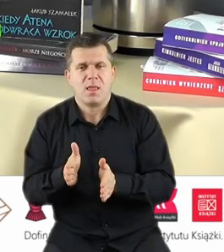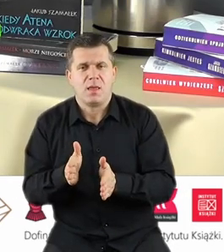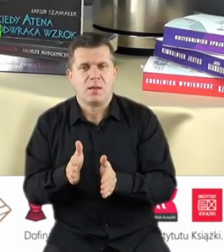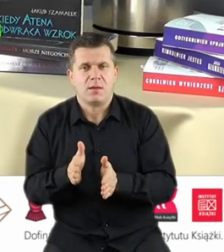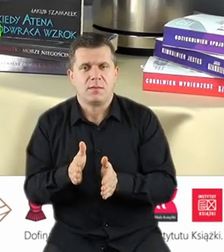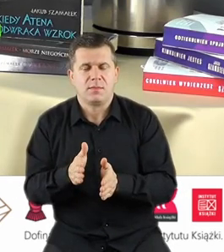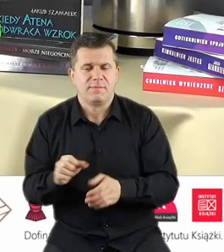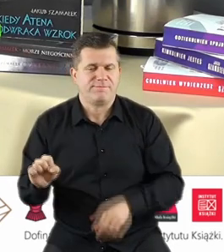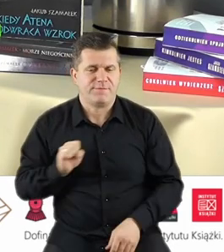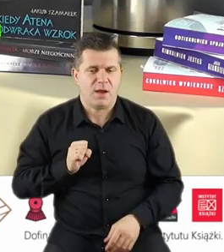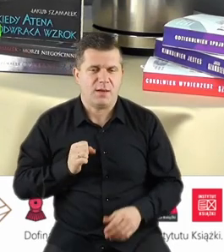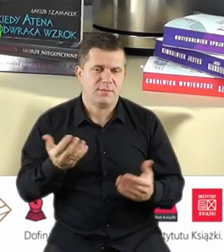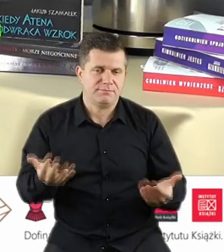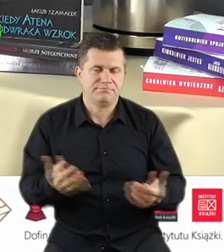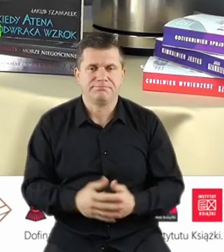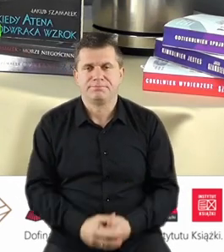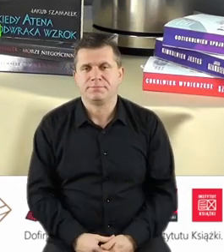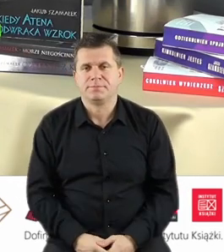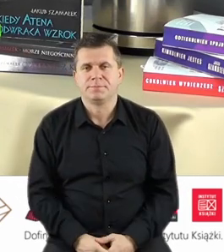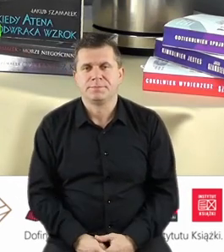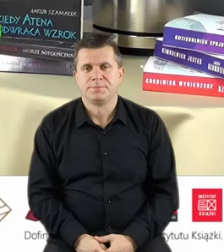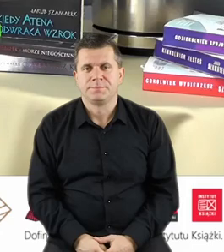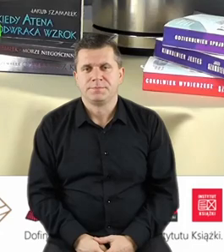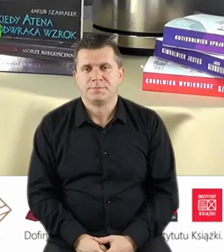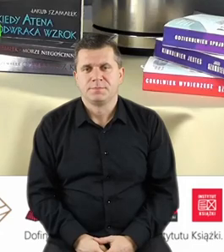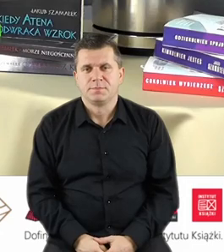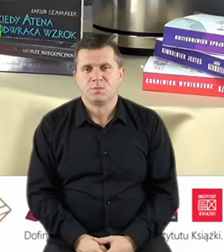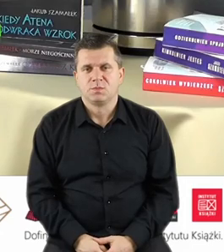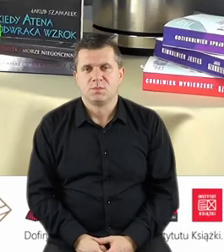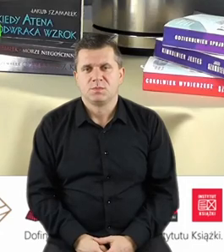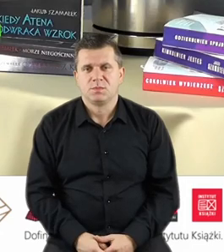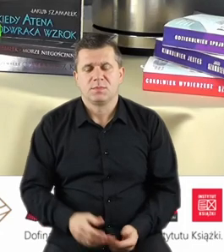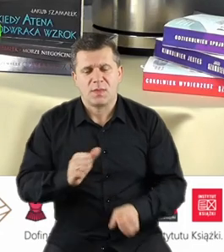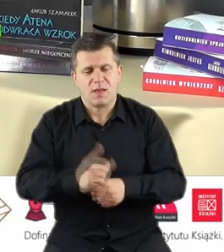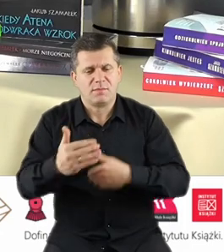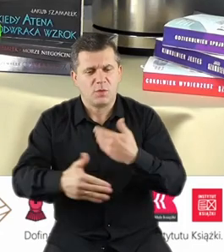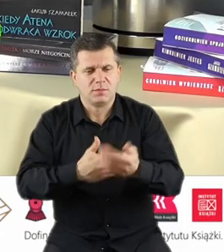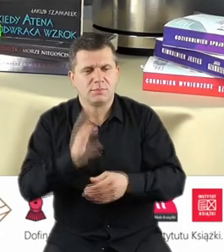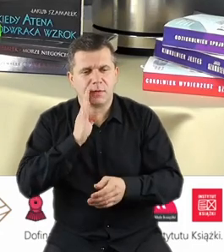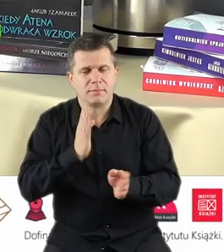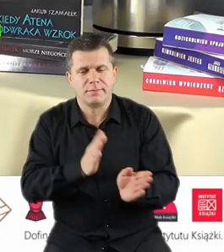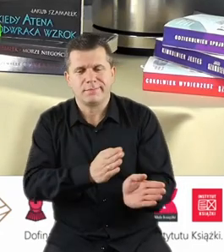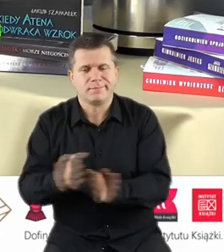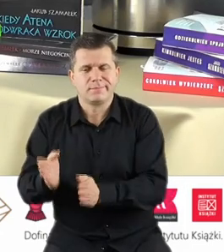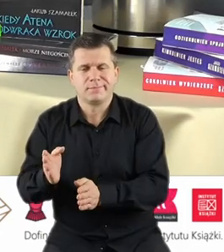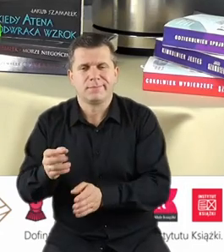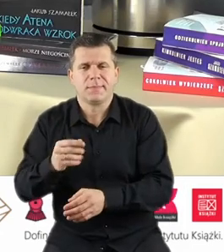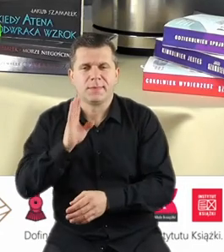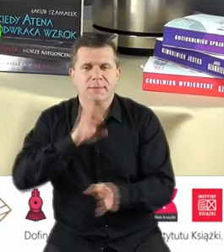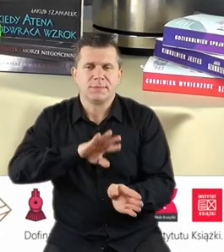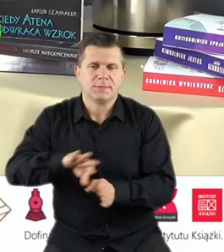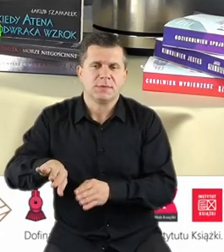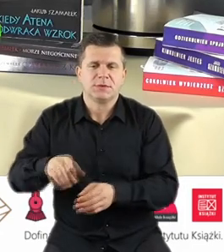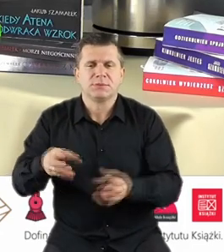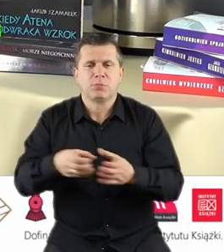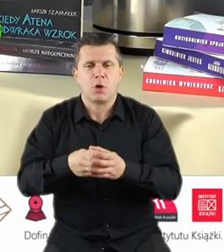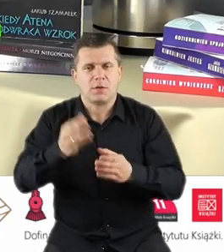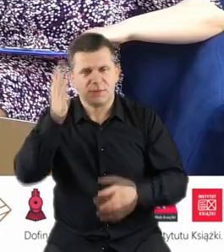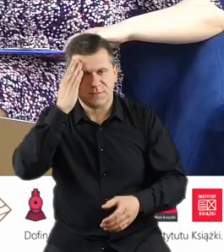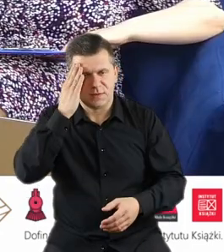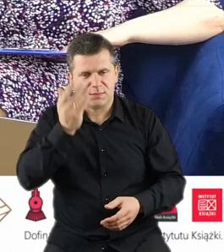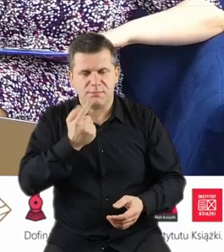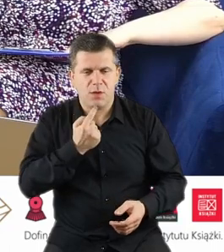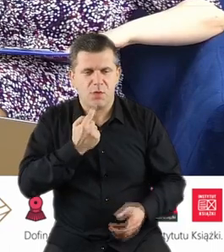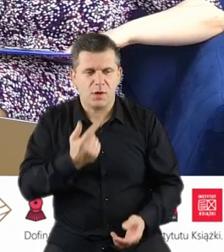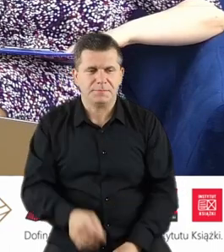mniej fajne. A cały czas to gdzieś jednak funkcjonuje, mam wrażenie, na marginesie naszej takiej zbiorowej świadomości.